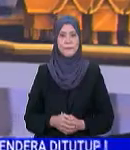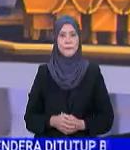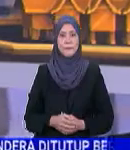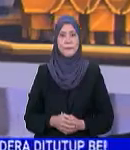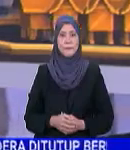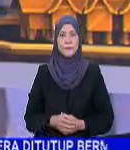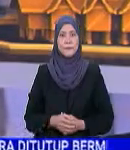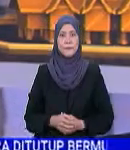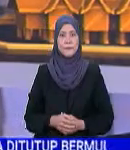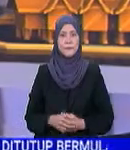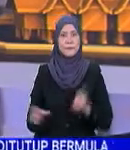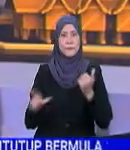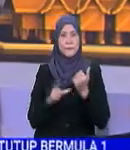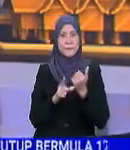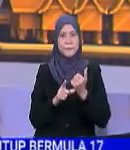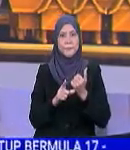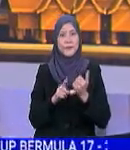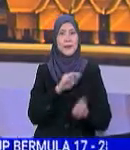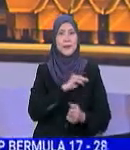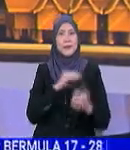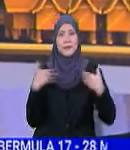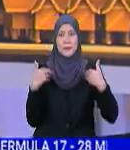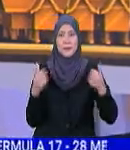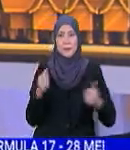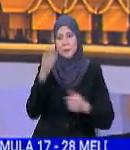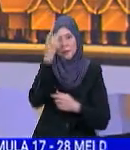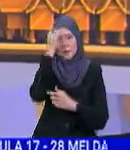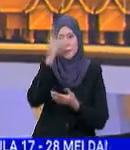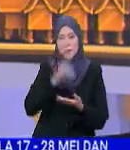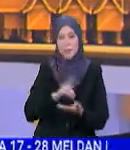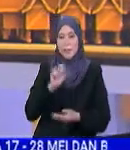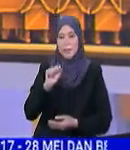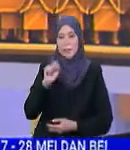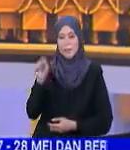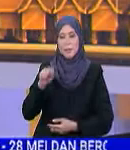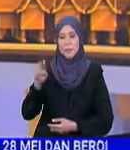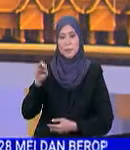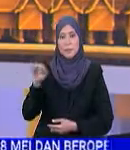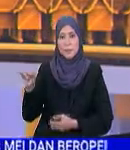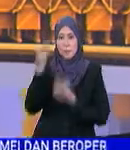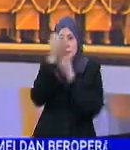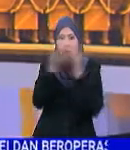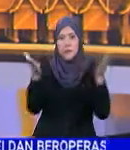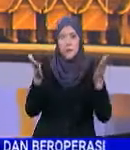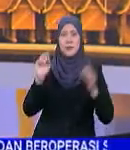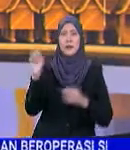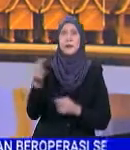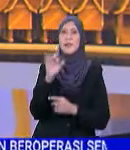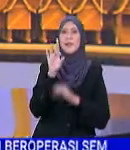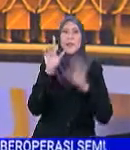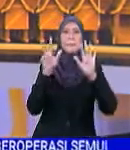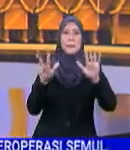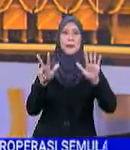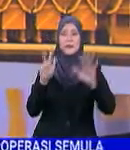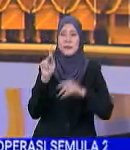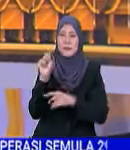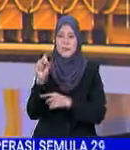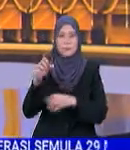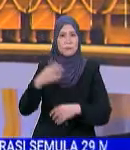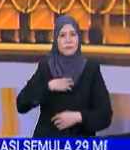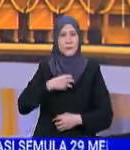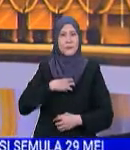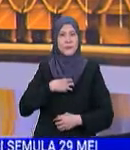Hai sendal itu timbalan kesehatan Dato Dr Nur Azmi Ghazali Pulau malam kami hanya delapan Keisha doa diterima